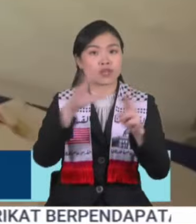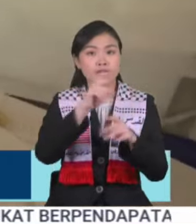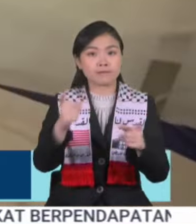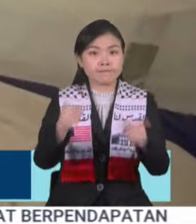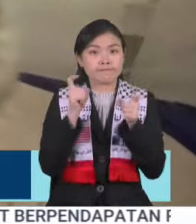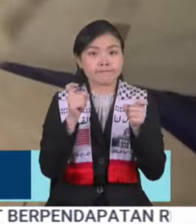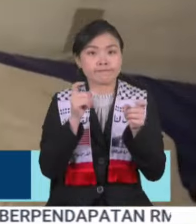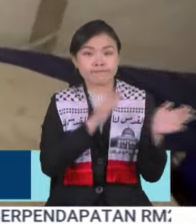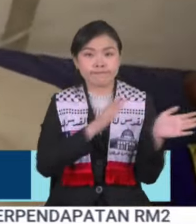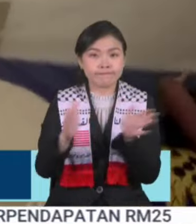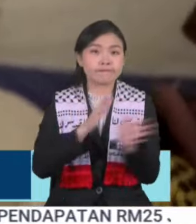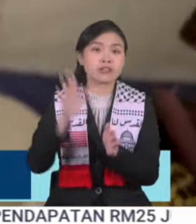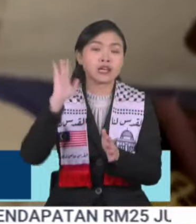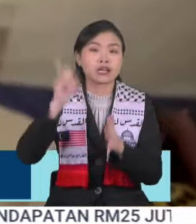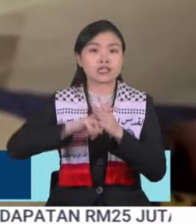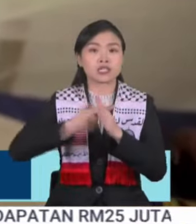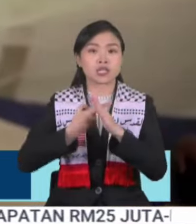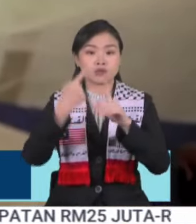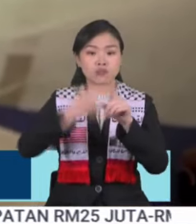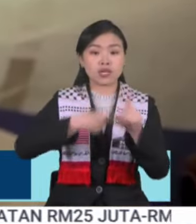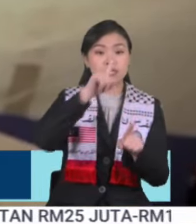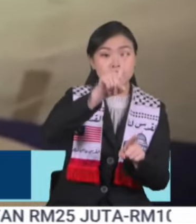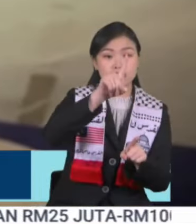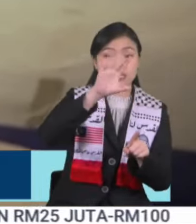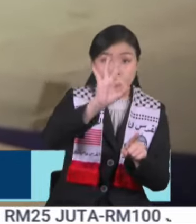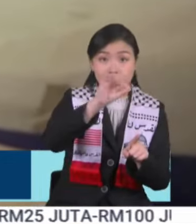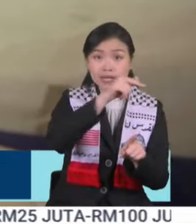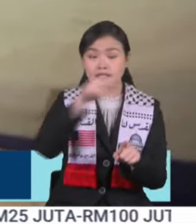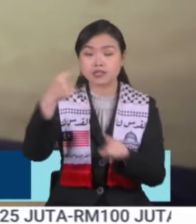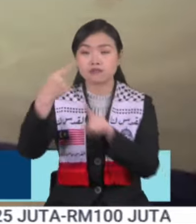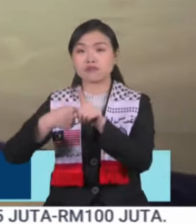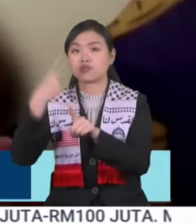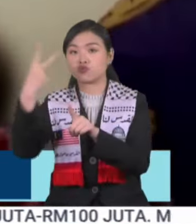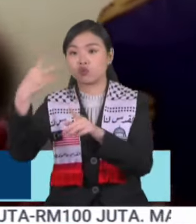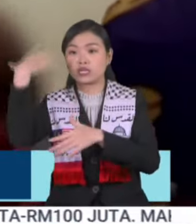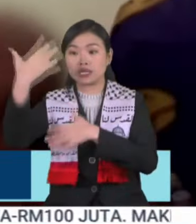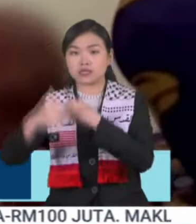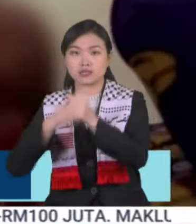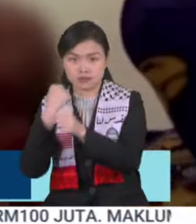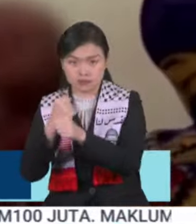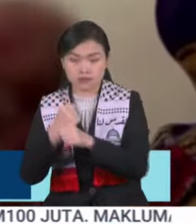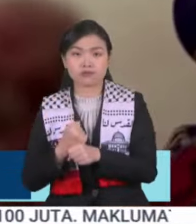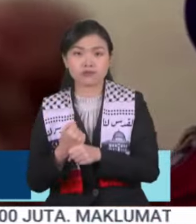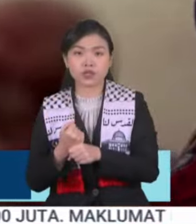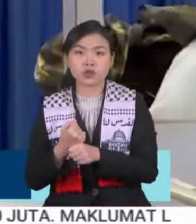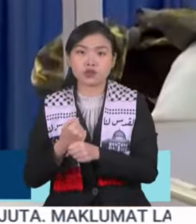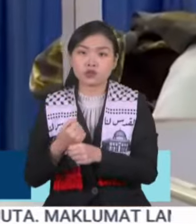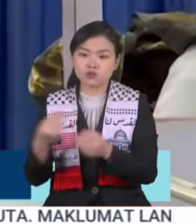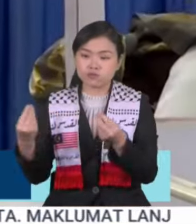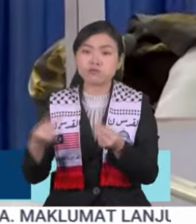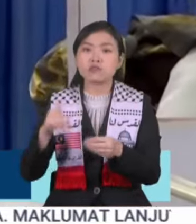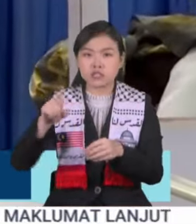cepat strategik akan bermula September ini hingga Februari 2025. Ia memerlukan pembiayaan sebanyak